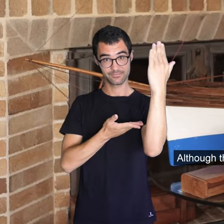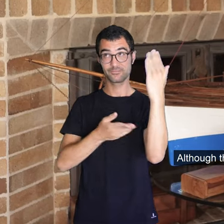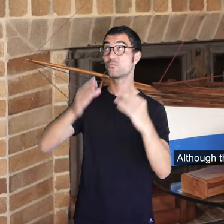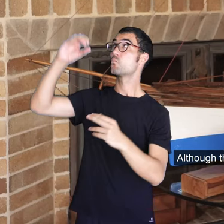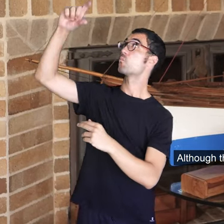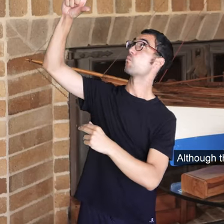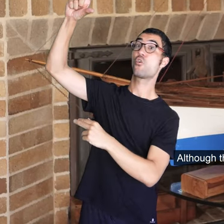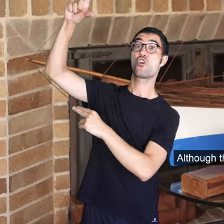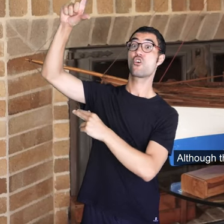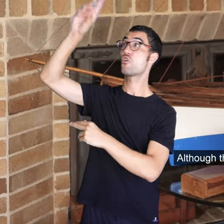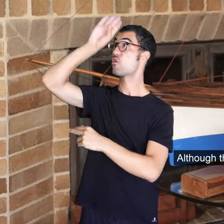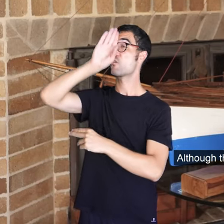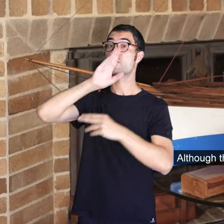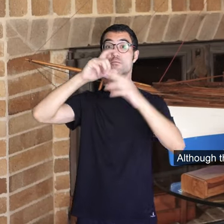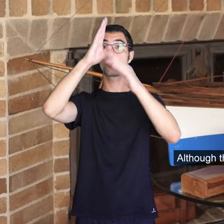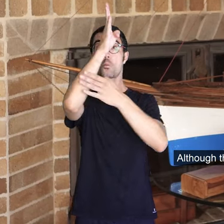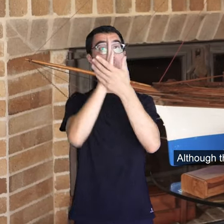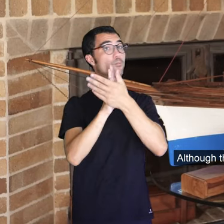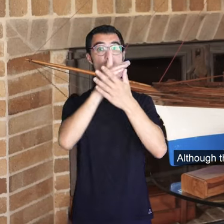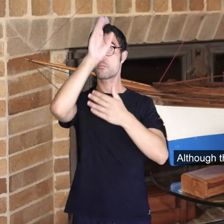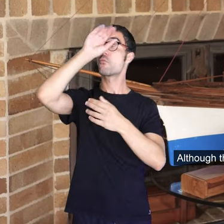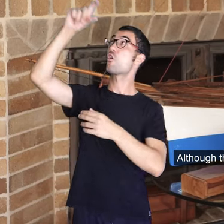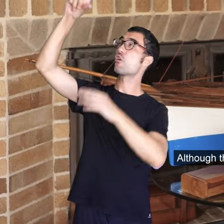lluna, perquè si no perds temps.